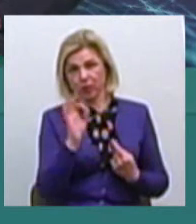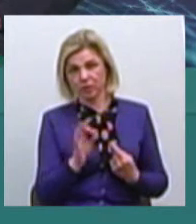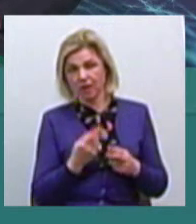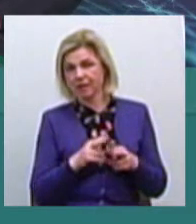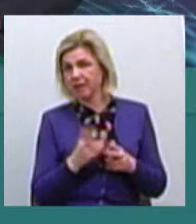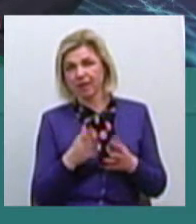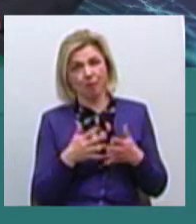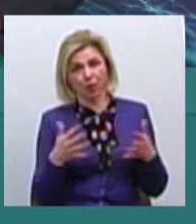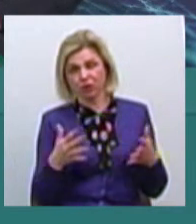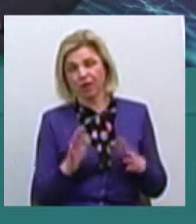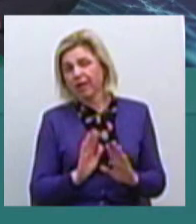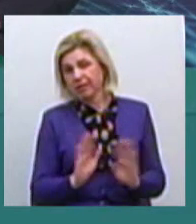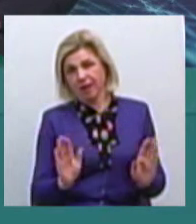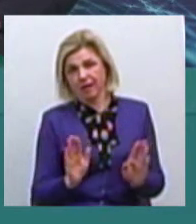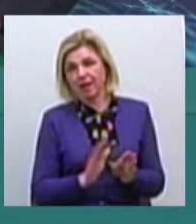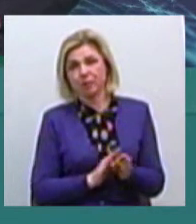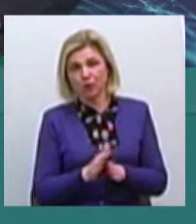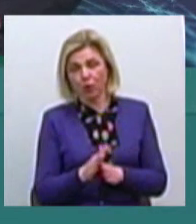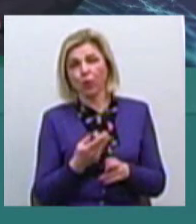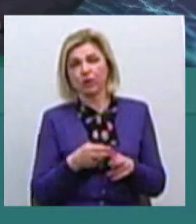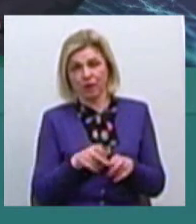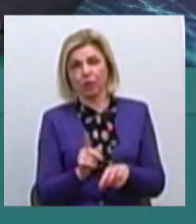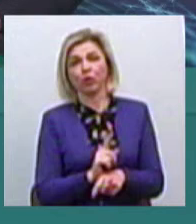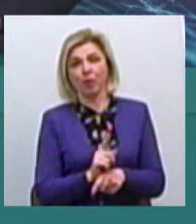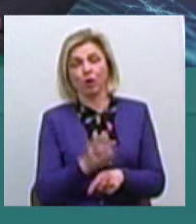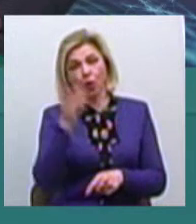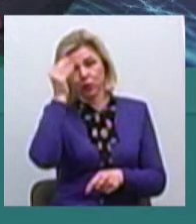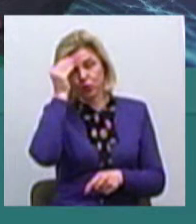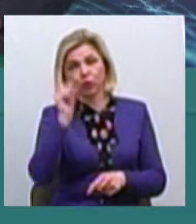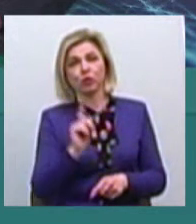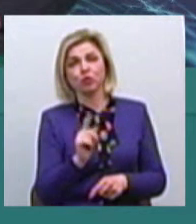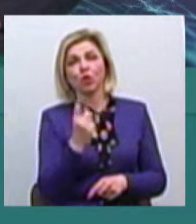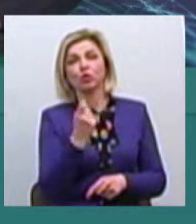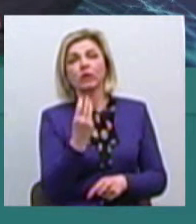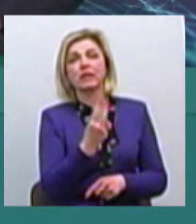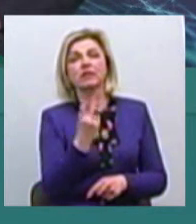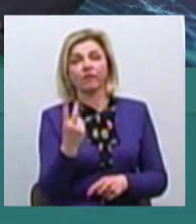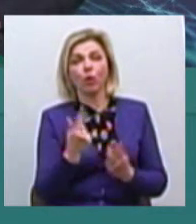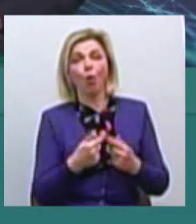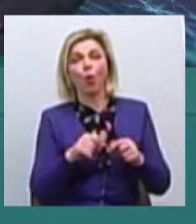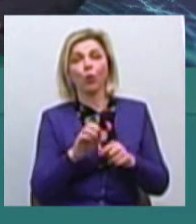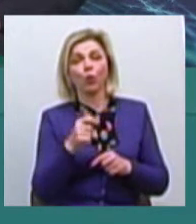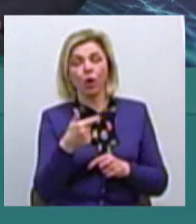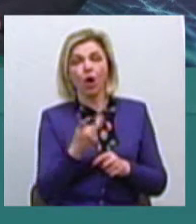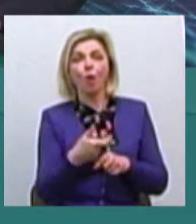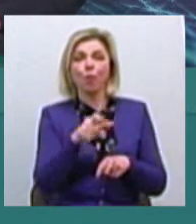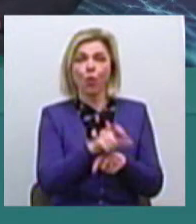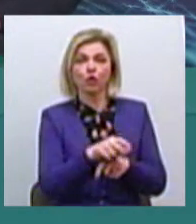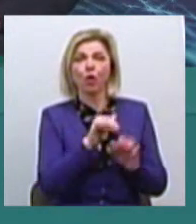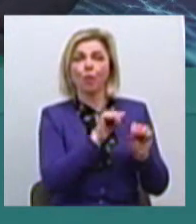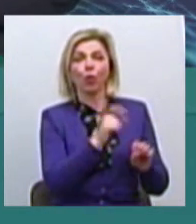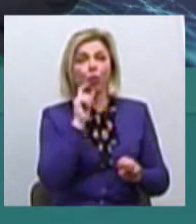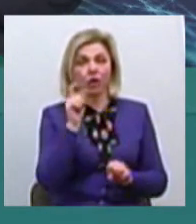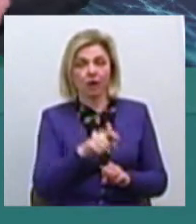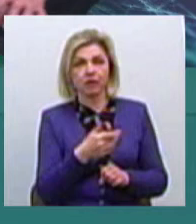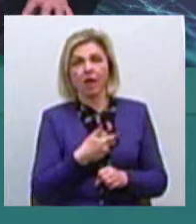невелика? Ні, абсолютно, це абсолютно нормально, з учетом того, що 132 знову таки більше, да, проукраїнський, він більше розуміє.